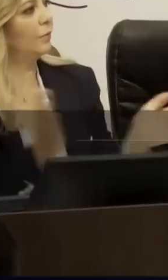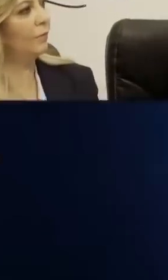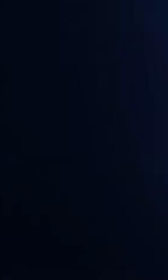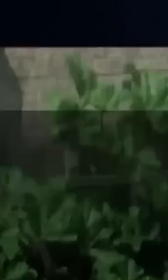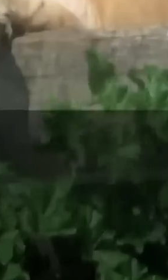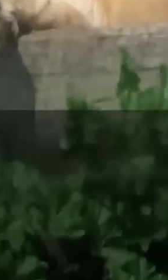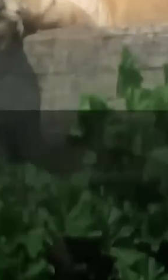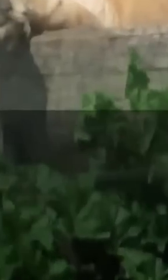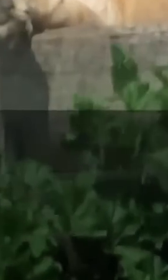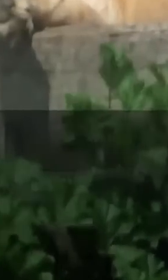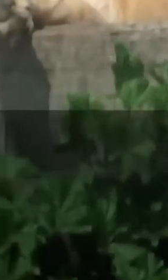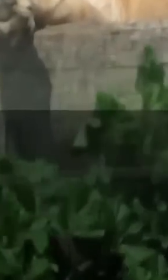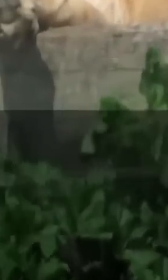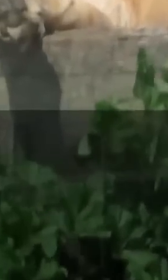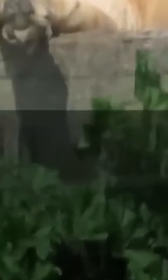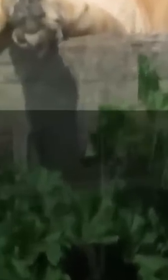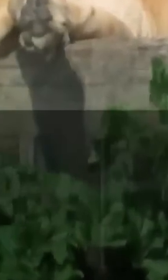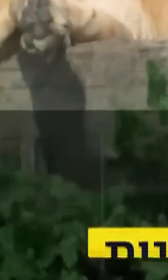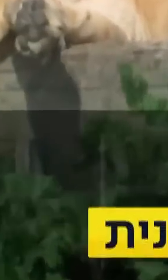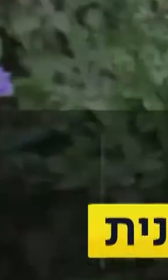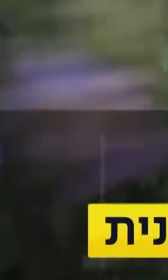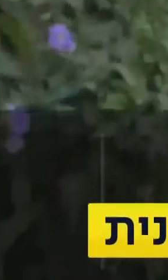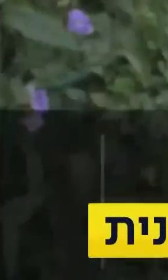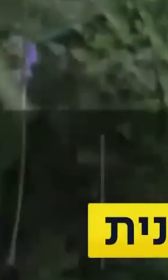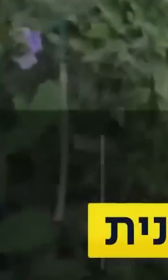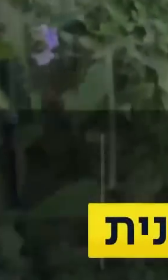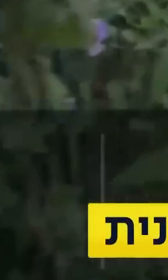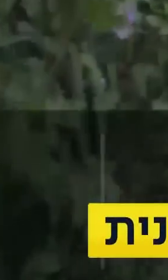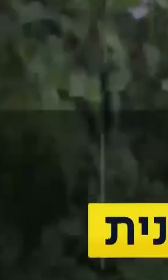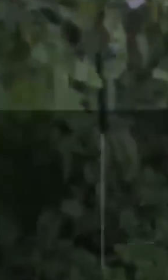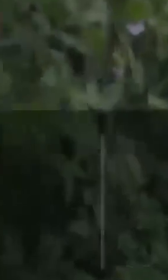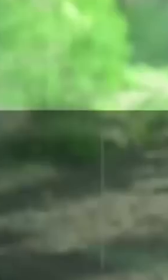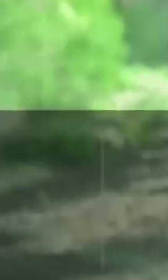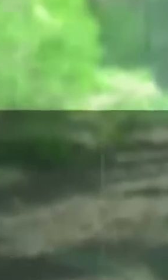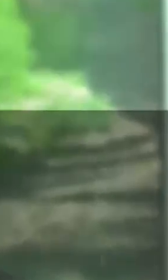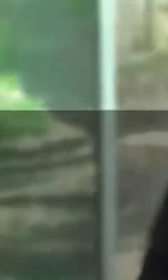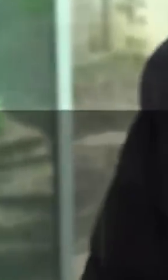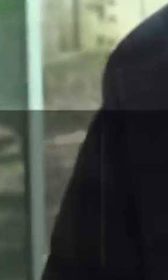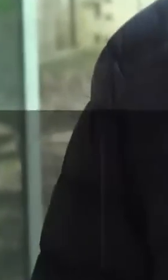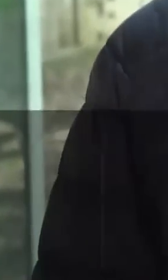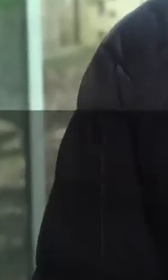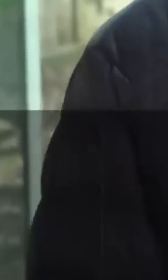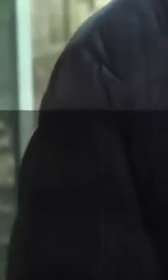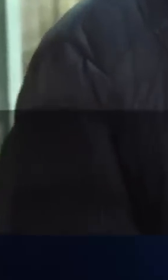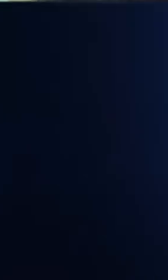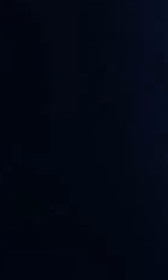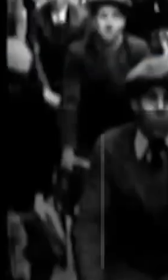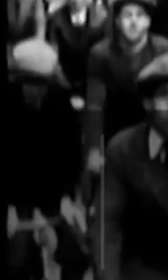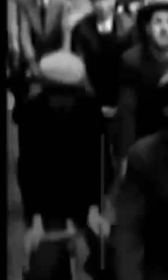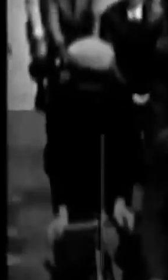הפרטים. תחקיר הספארי, ועדת בדיקה תבחן את התלונות על הטרדה מינית, מיד יפעת גליק עם פרטים